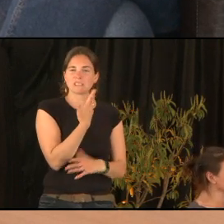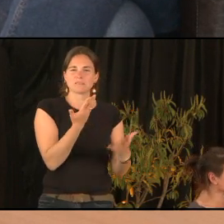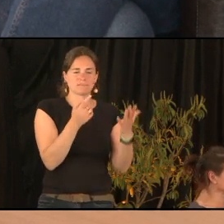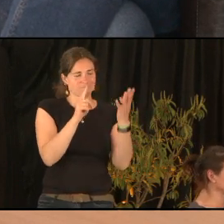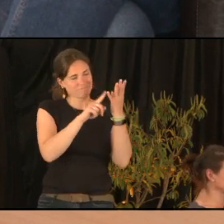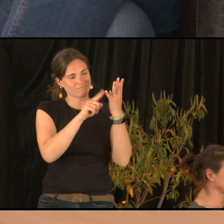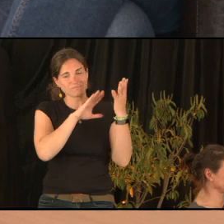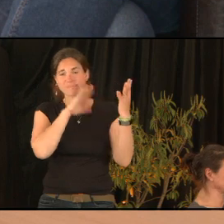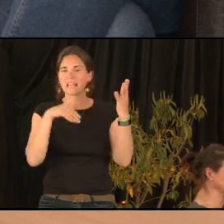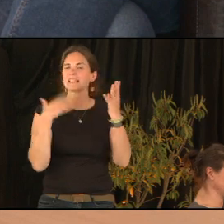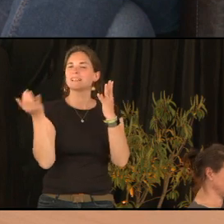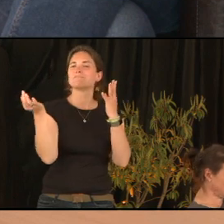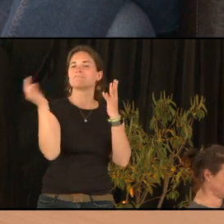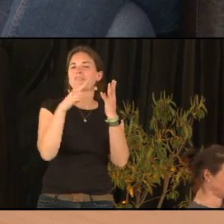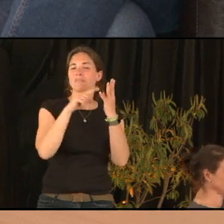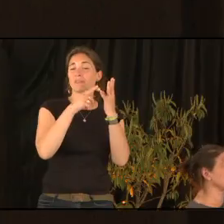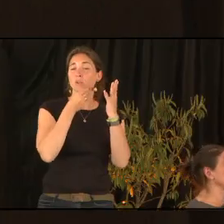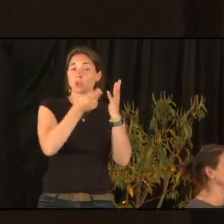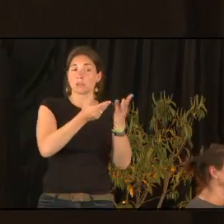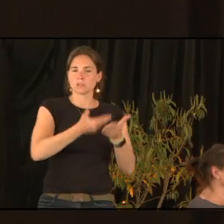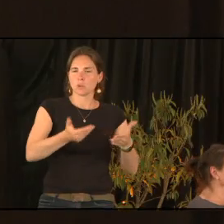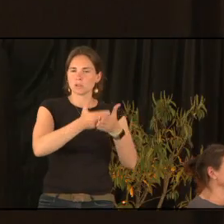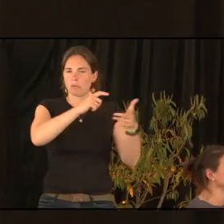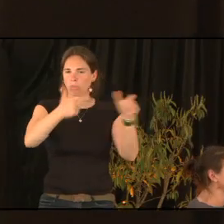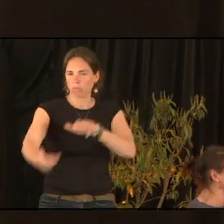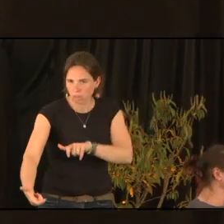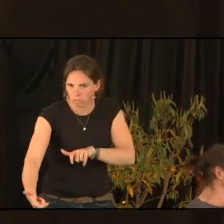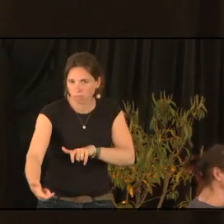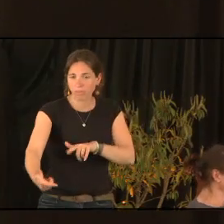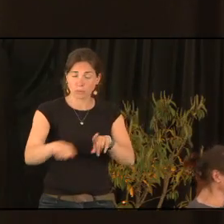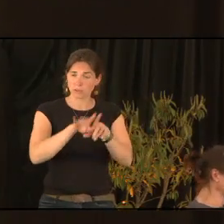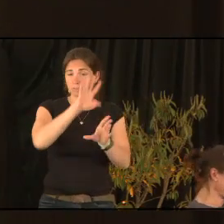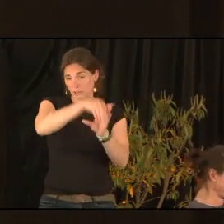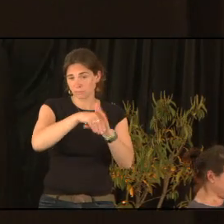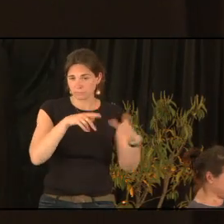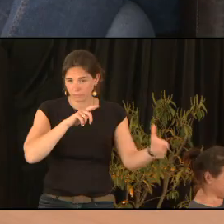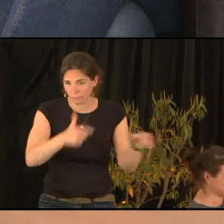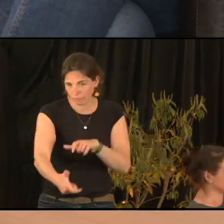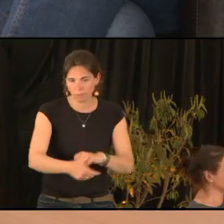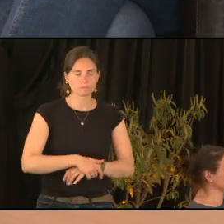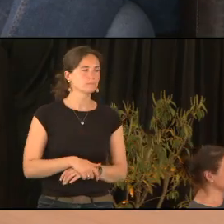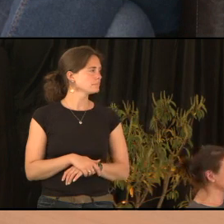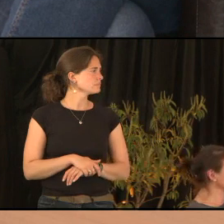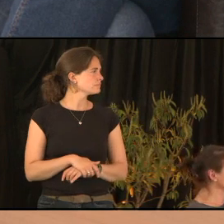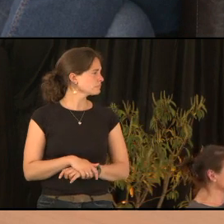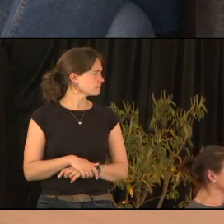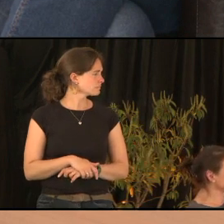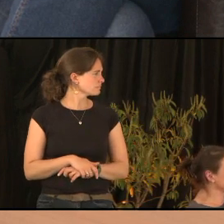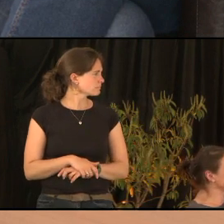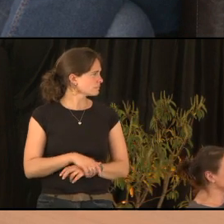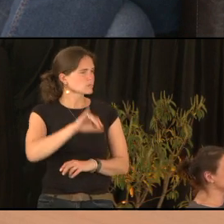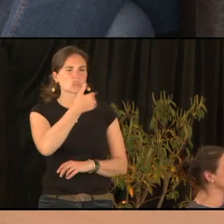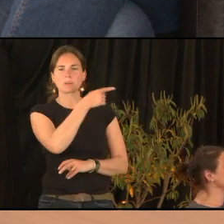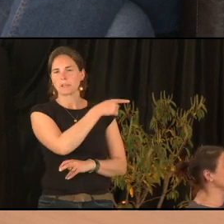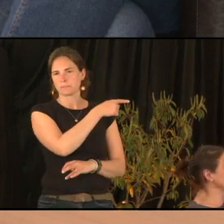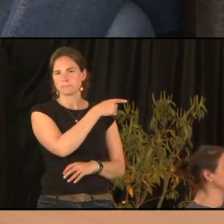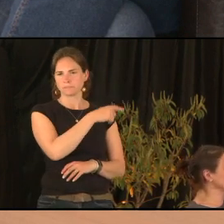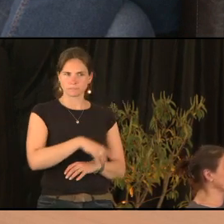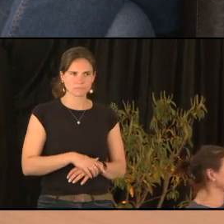porter toujours ce souffle de révolte. Et quand tu disais que les personnages étaient des prétextes, ils sont plutôt